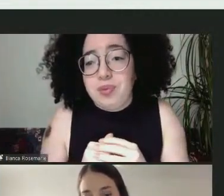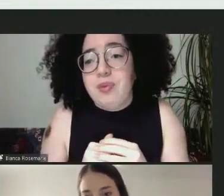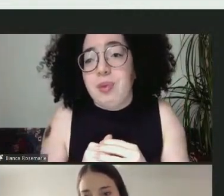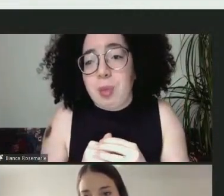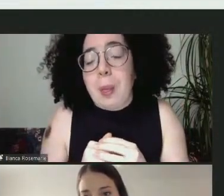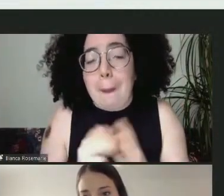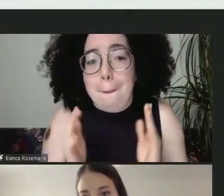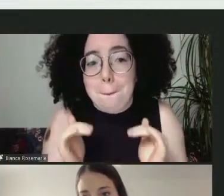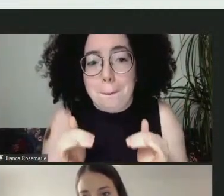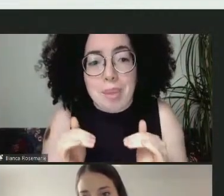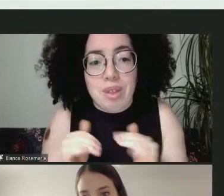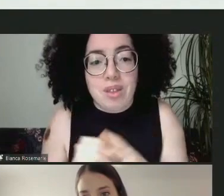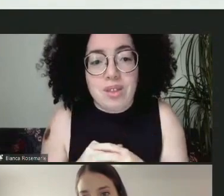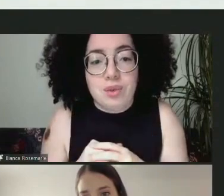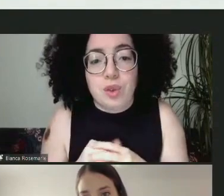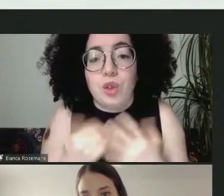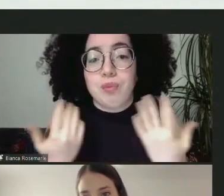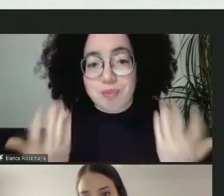austauschen.